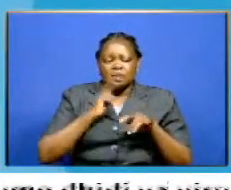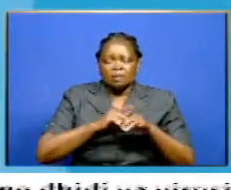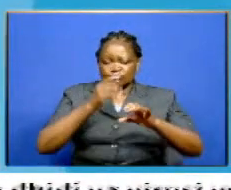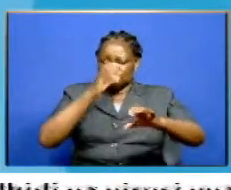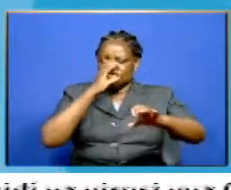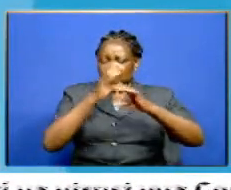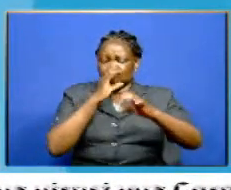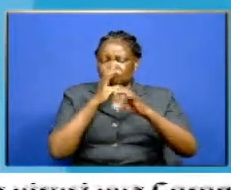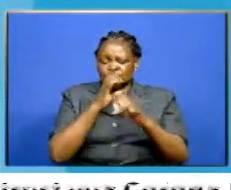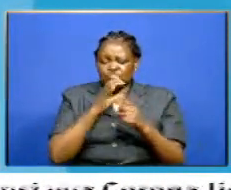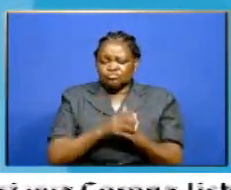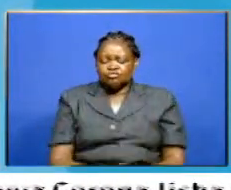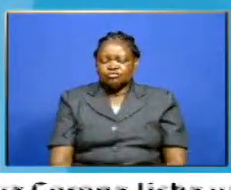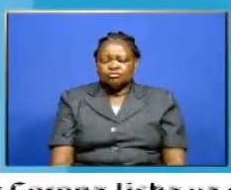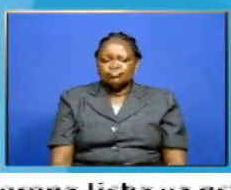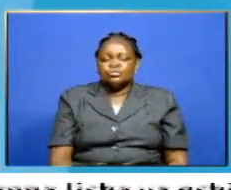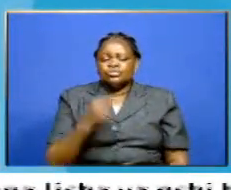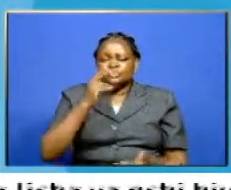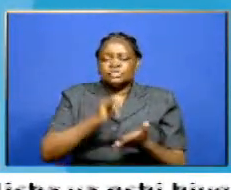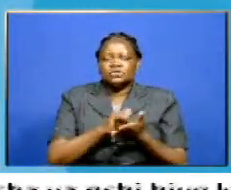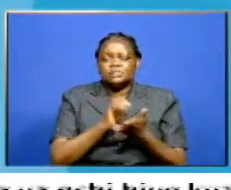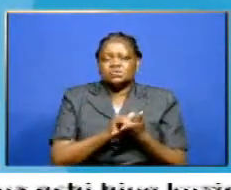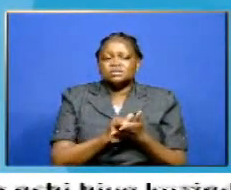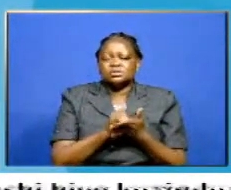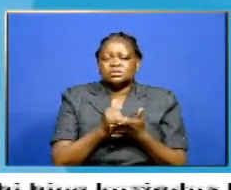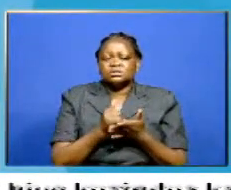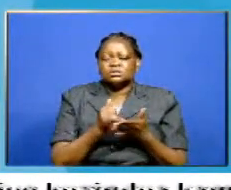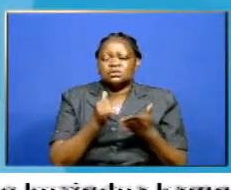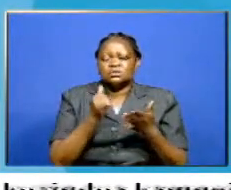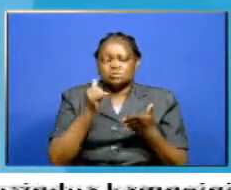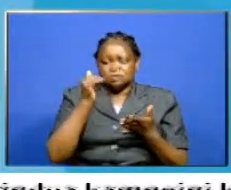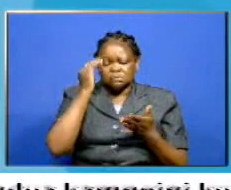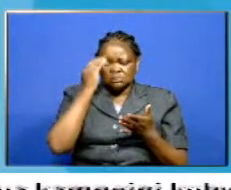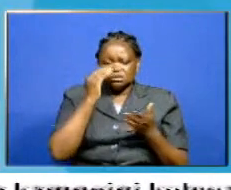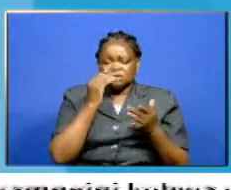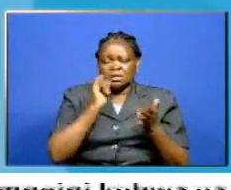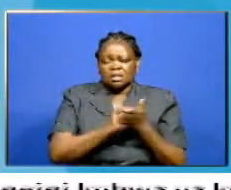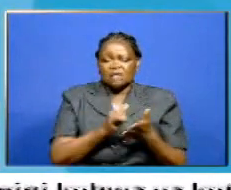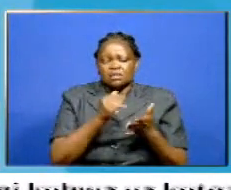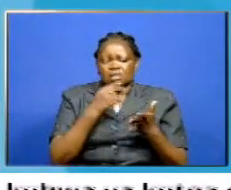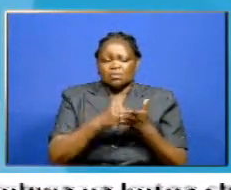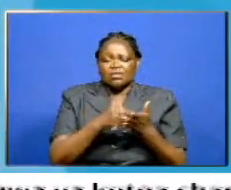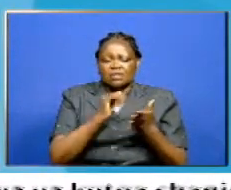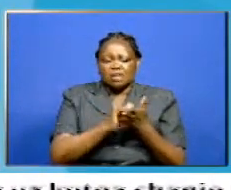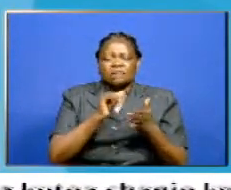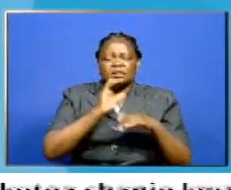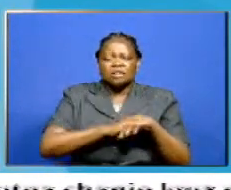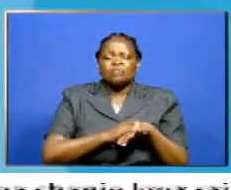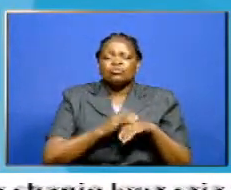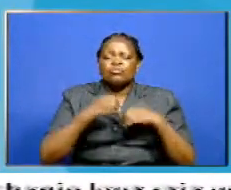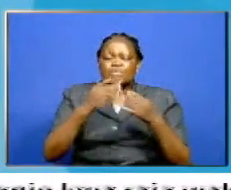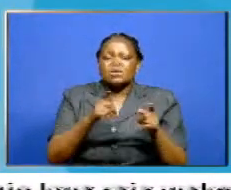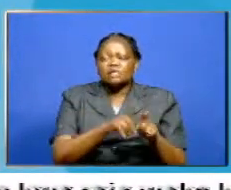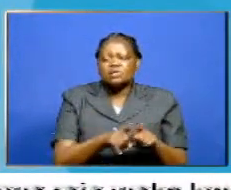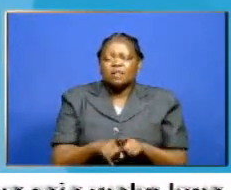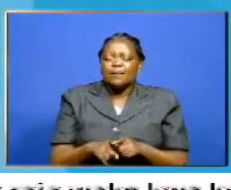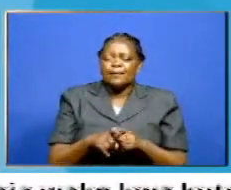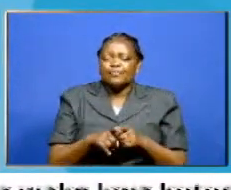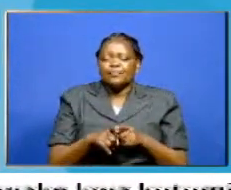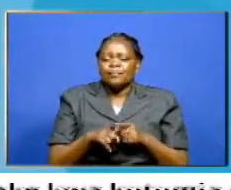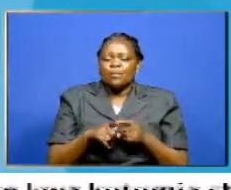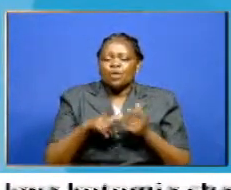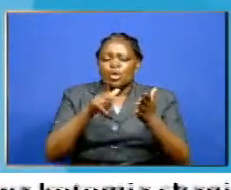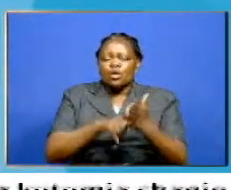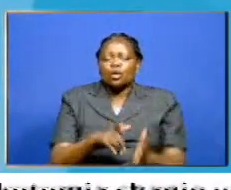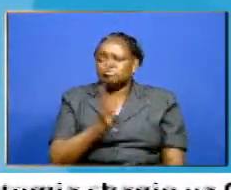vizuri utaona kwamba wanafunzi hii pesa ambazo wanapewa wapewe tu kama grant, sikuwe ni ile